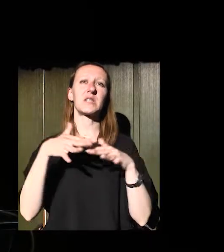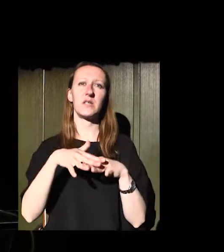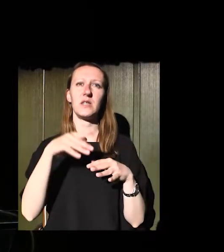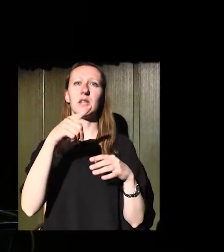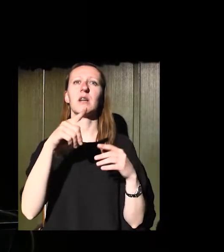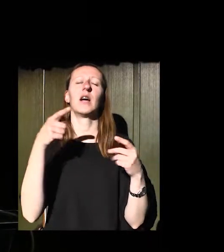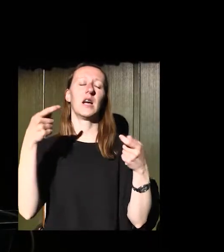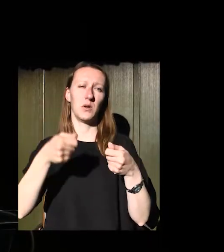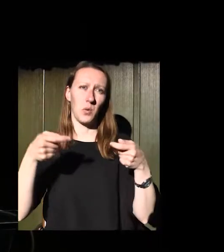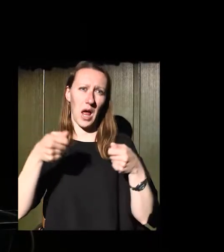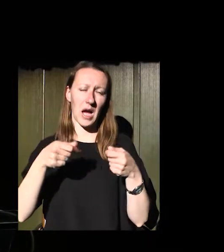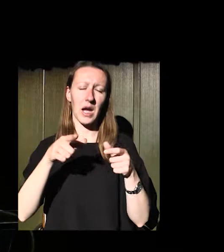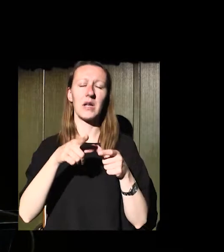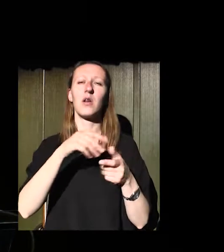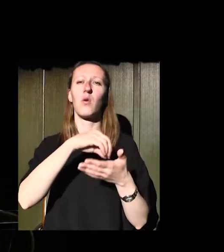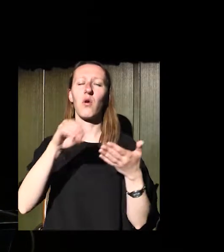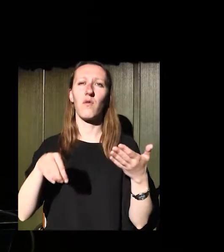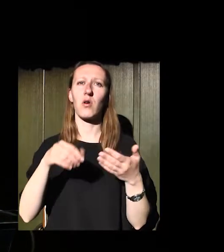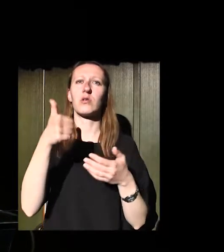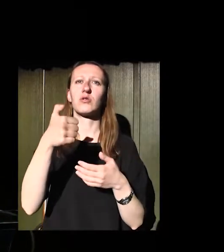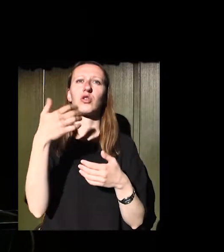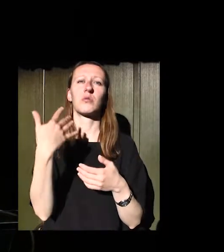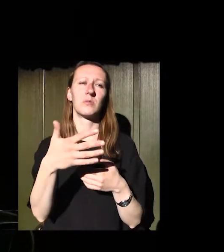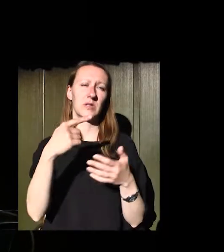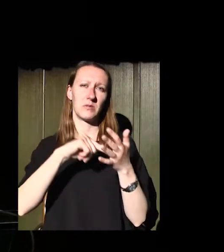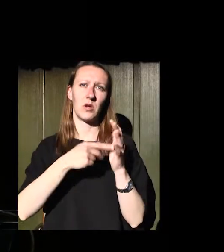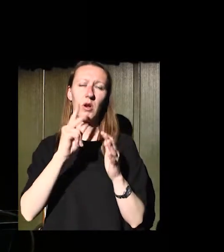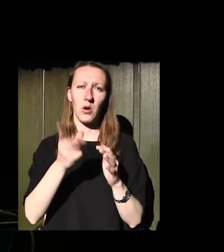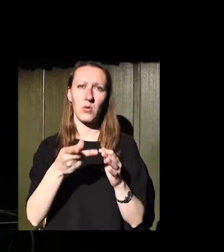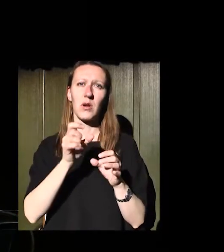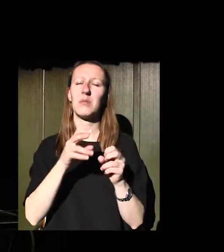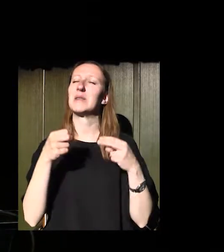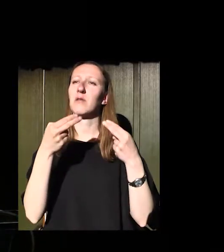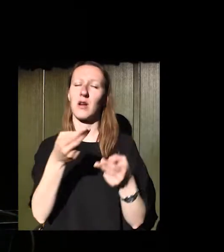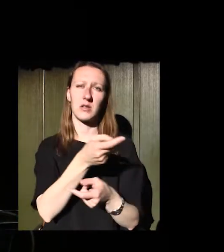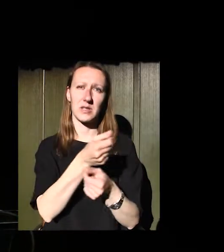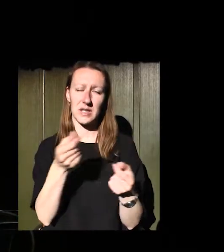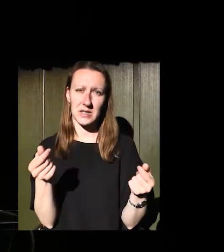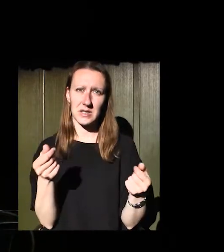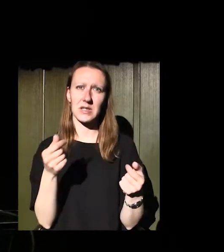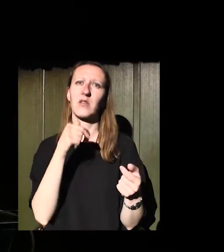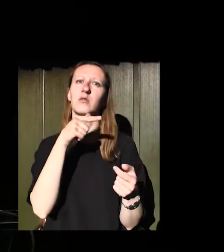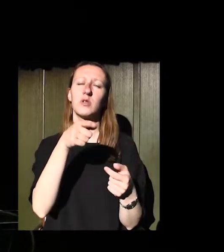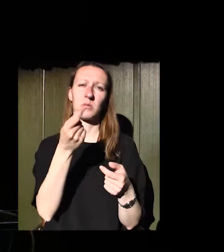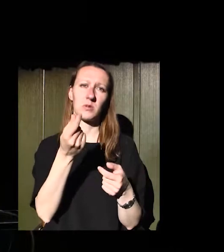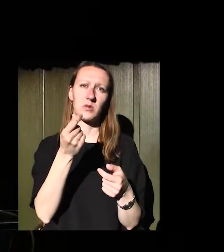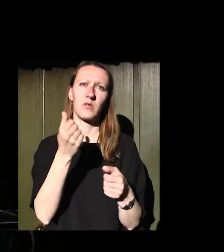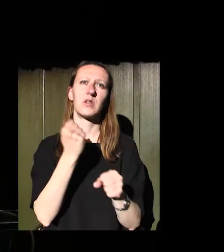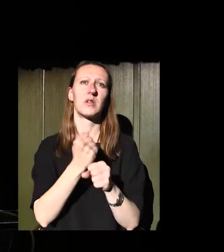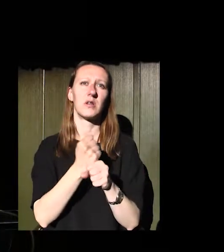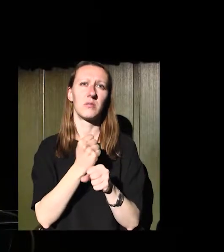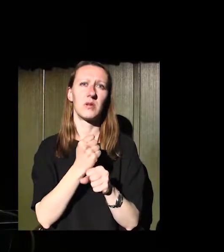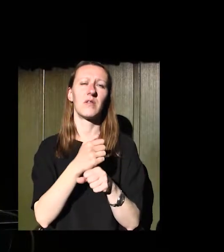integrirana teritorijalna ulaganja, ugovorili smo maksimalnih 150 milijuna kuna bespovratnih sredstava te ćemo tim